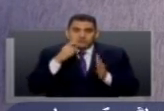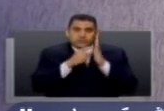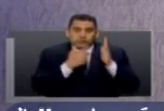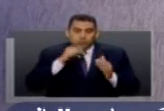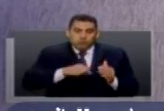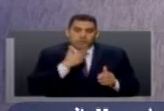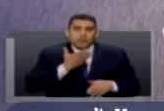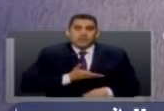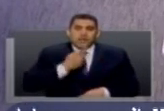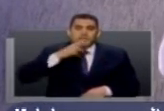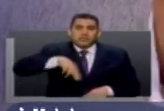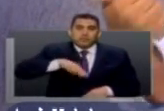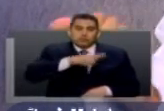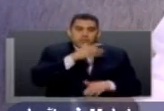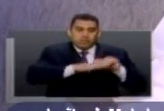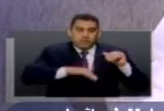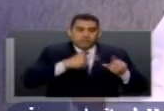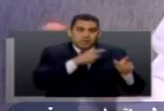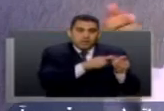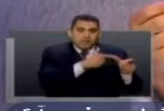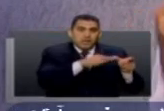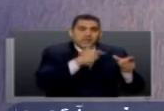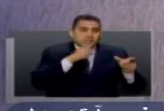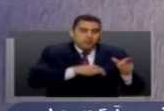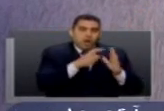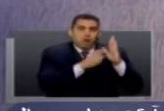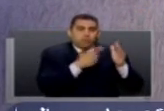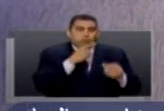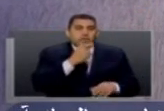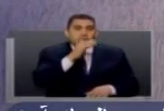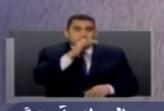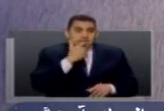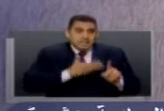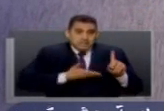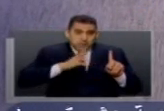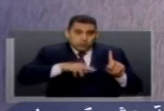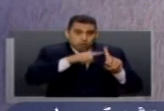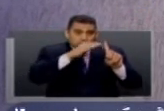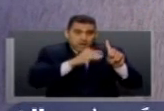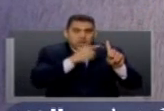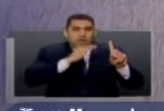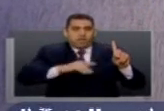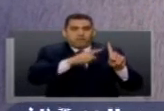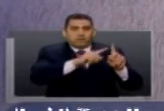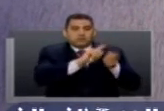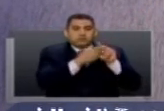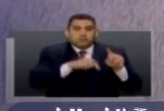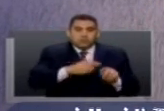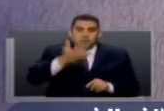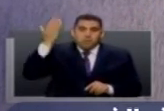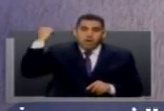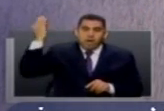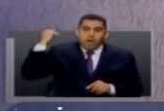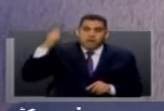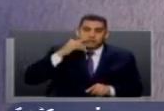طفلا لاحكم به على مقياس عصر اخر هذه خيانه اكاديميه او غش ثقافي لا يتوجه